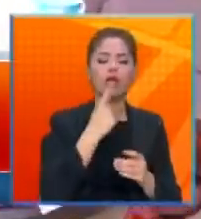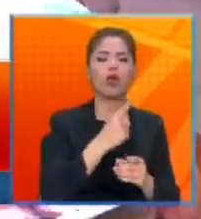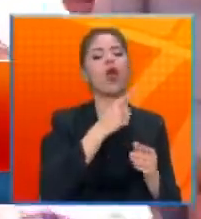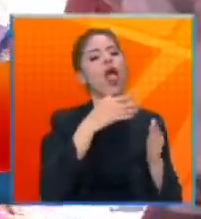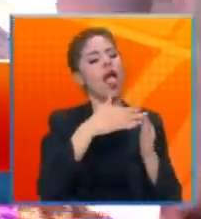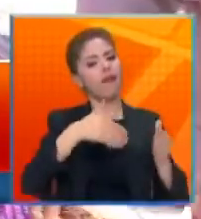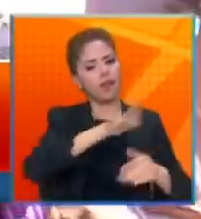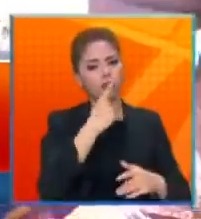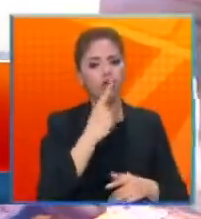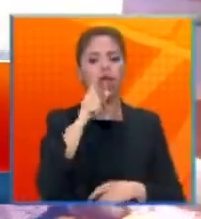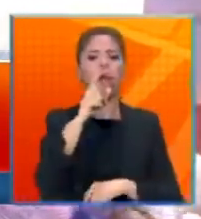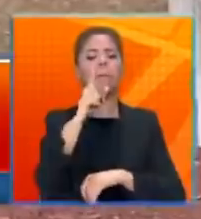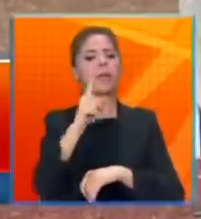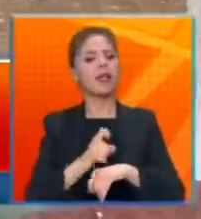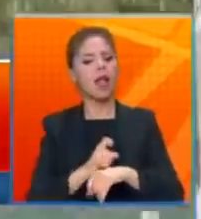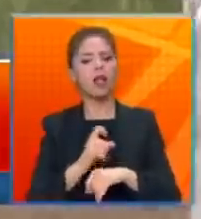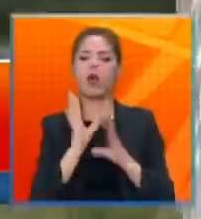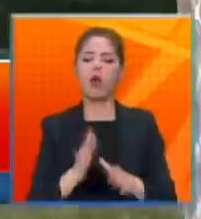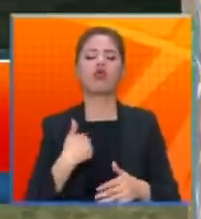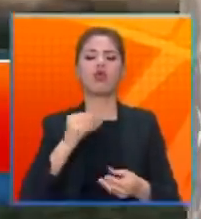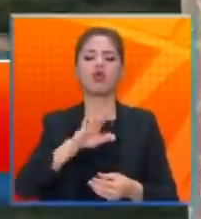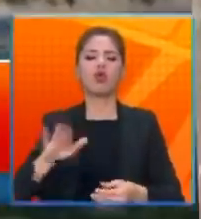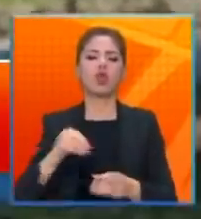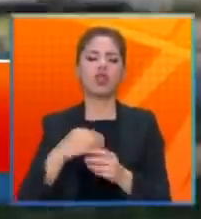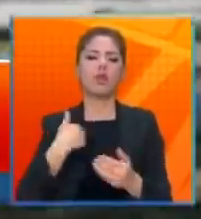bir saat bile olsa örtü örtüyoruz banka.